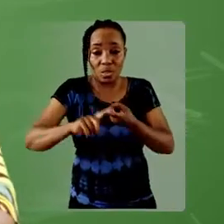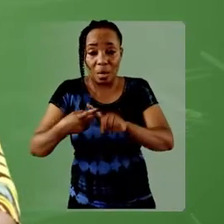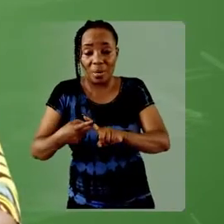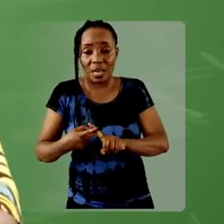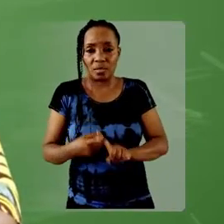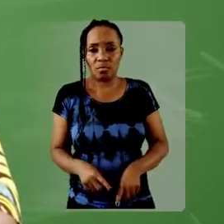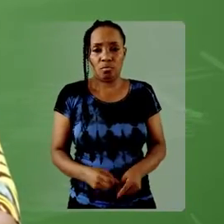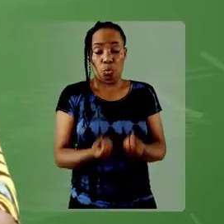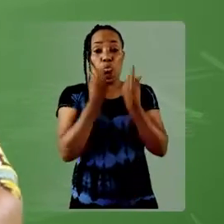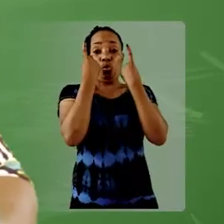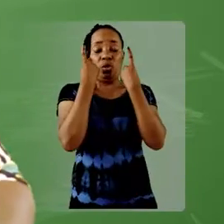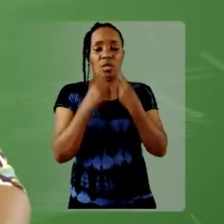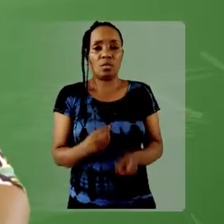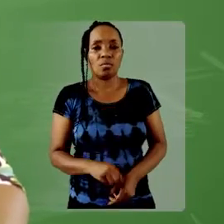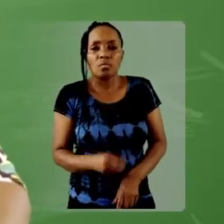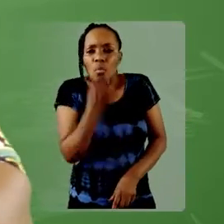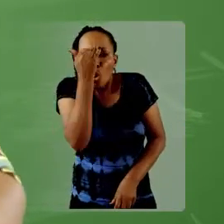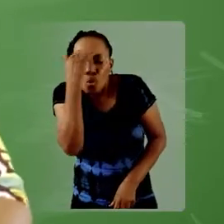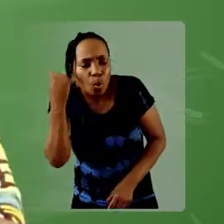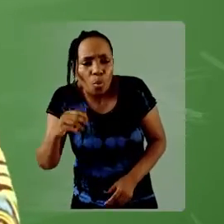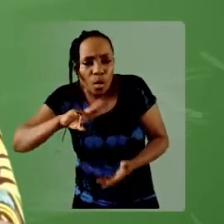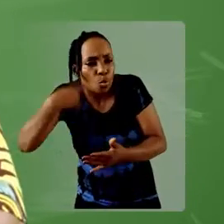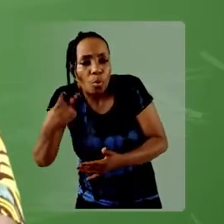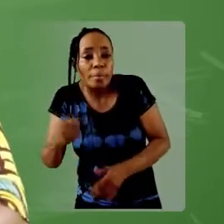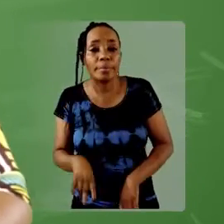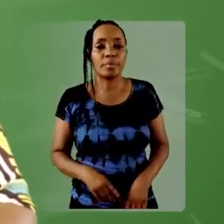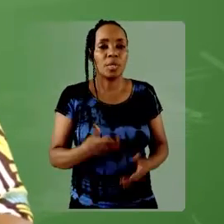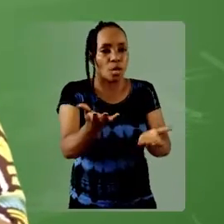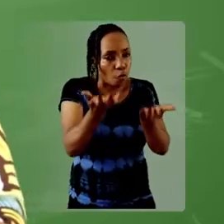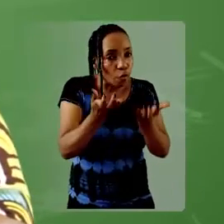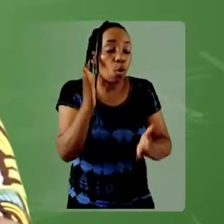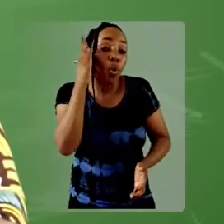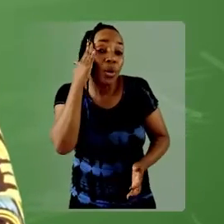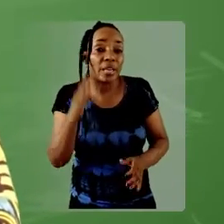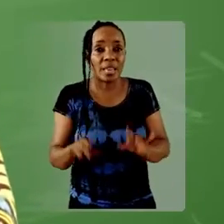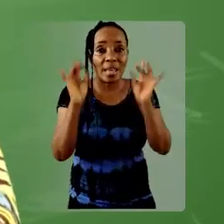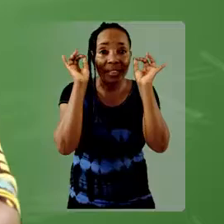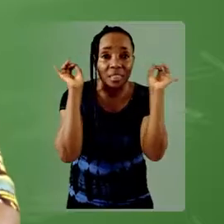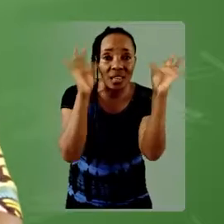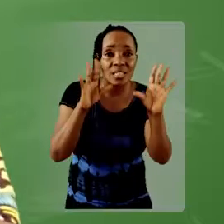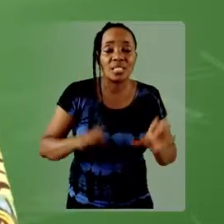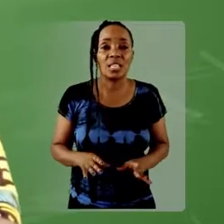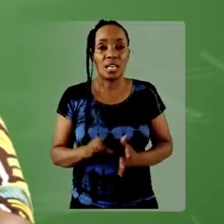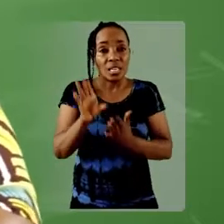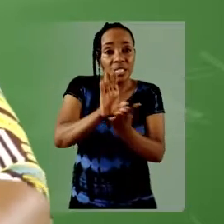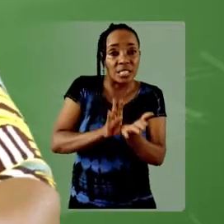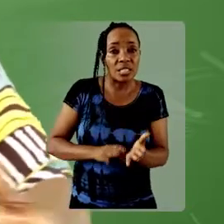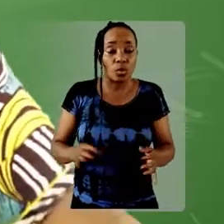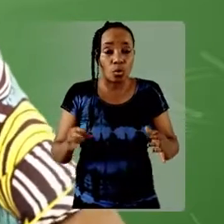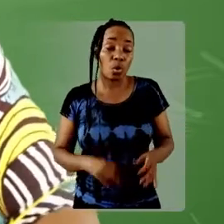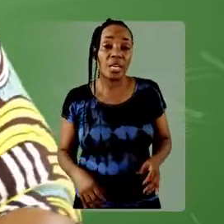pourquoi. Donc, ils veulent connaître les dangers liés au circuit électrique et